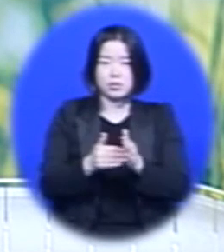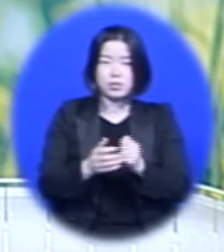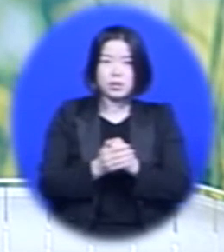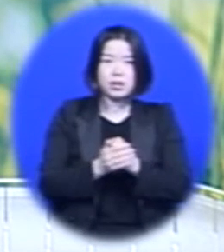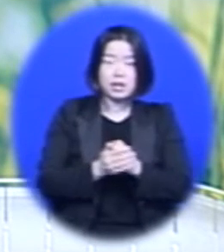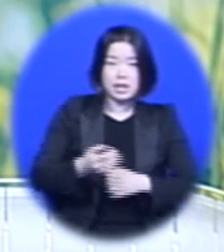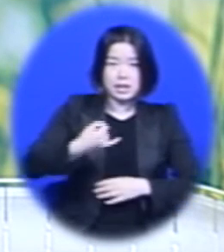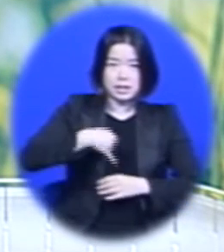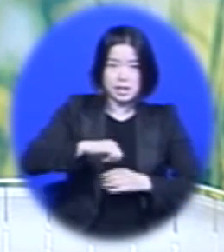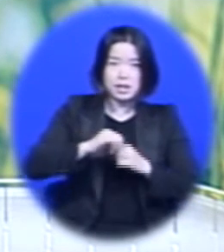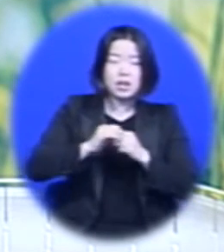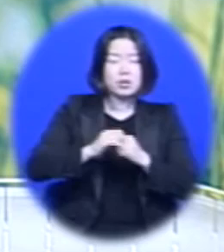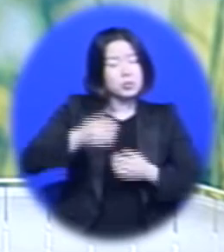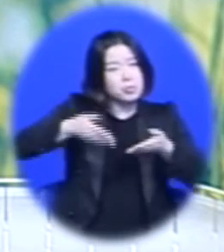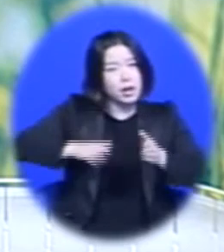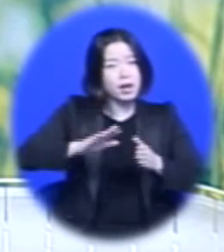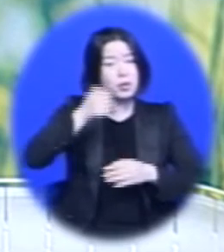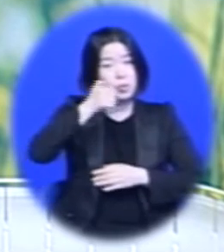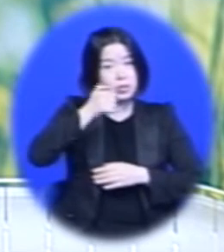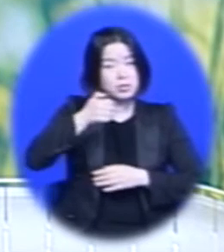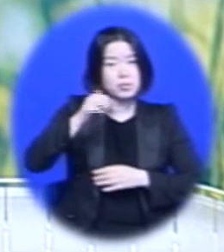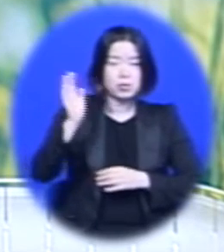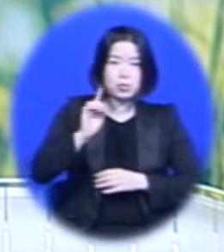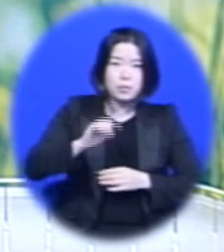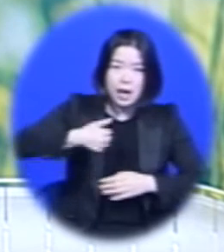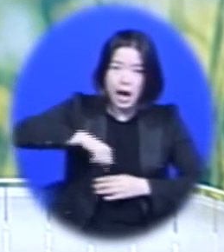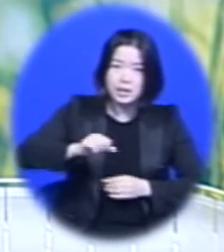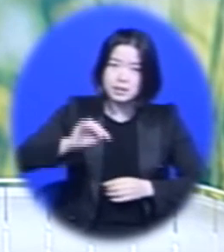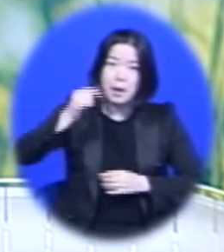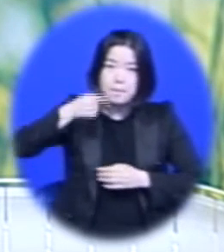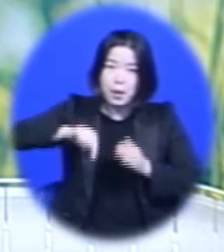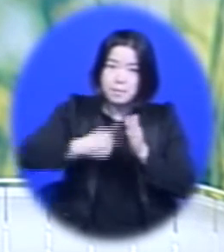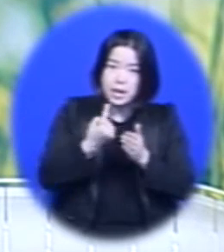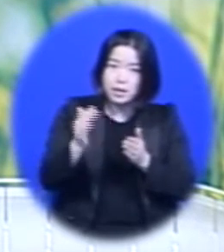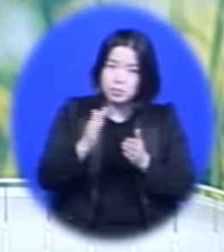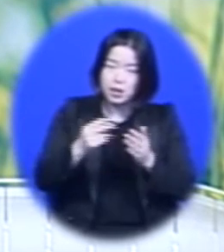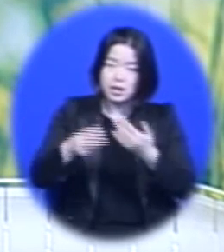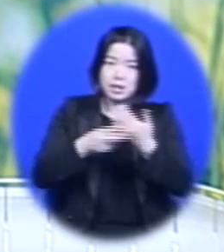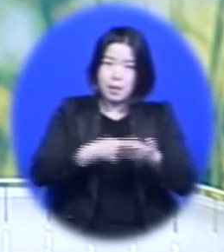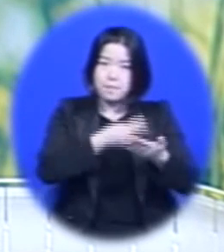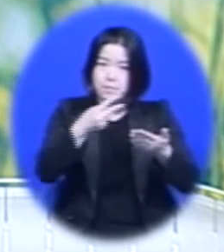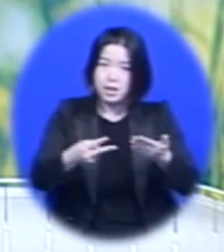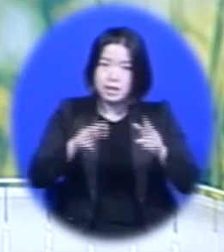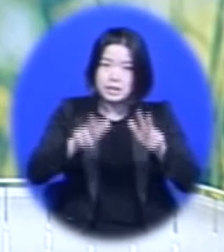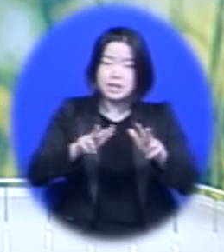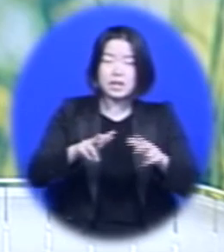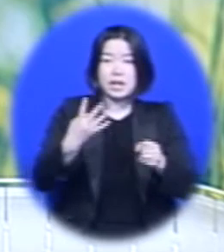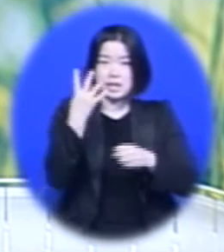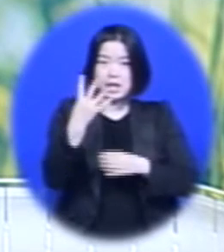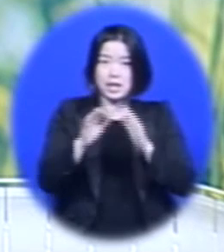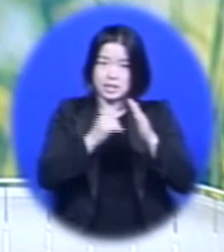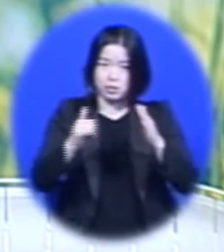딸은 출생 약 50여일, 아들은 약 100일 만에 신생아 중환자실을 태어나요. 지금은 내 식구가 함께 생활하고